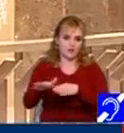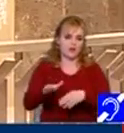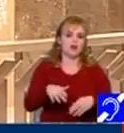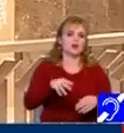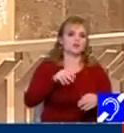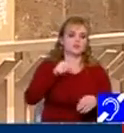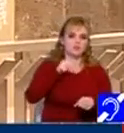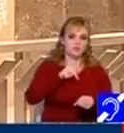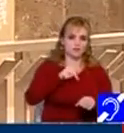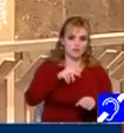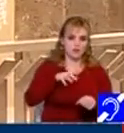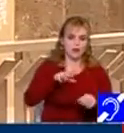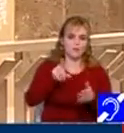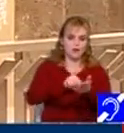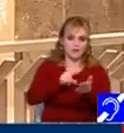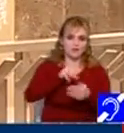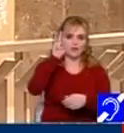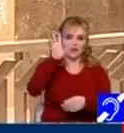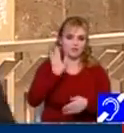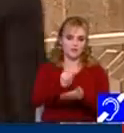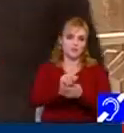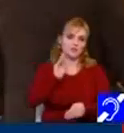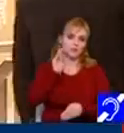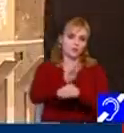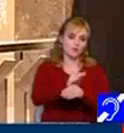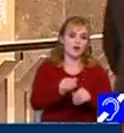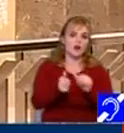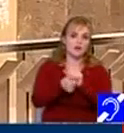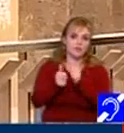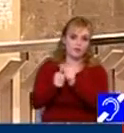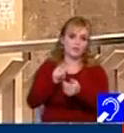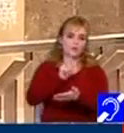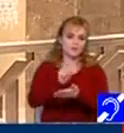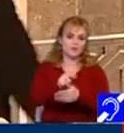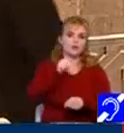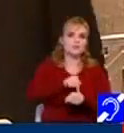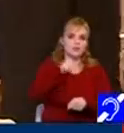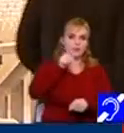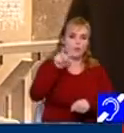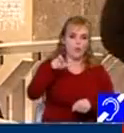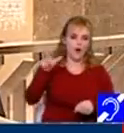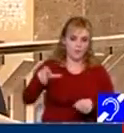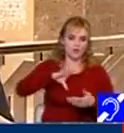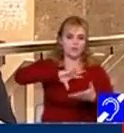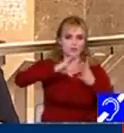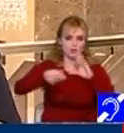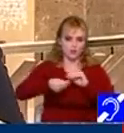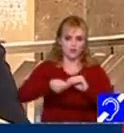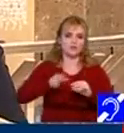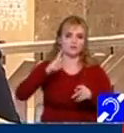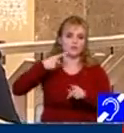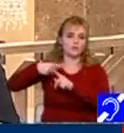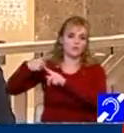esențială a pensiilor, o majorare esențială a salariilor, reformele să aducă rezultate